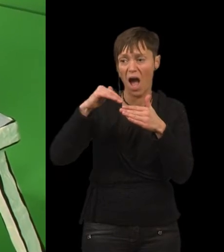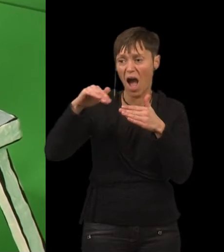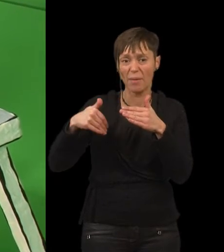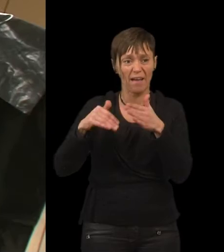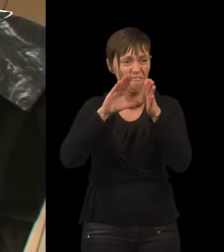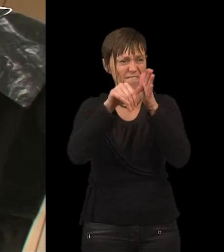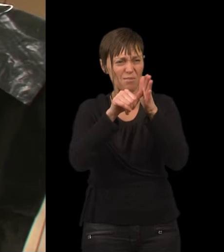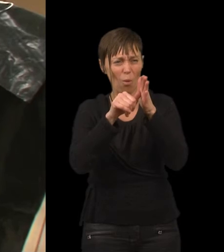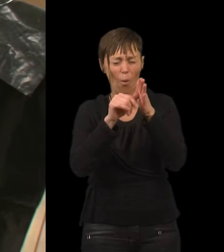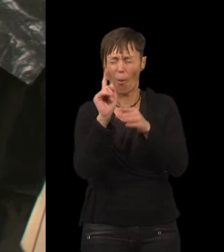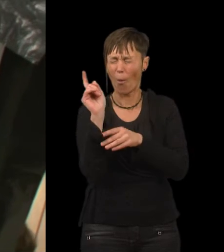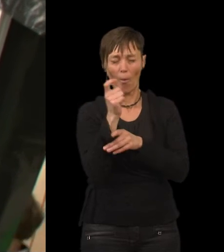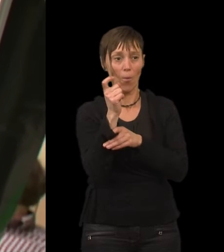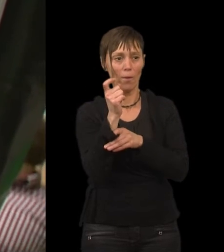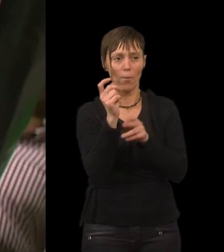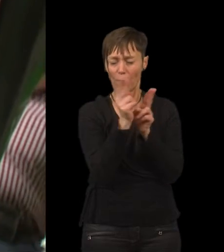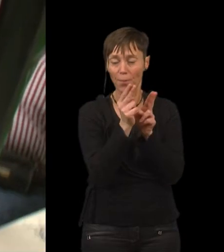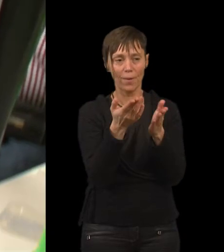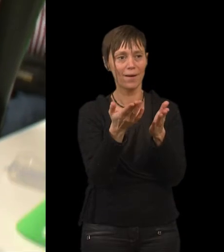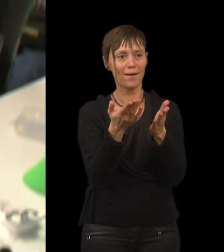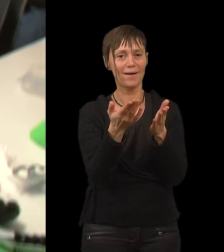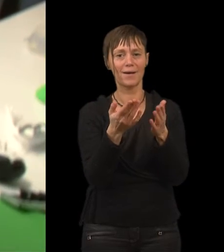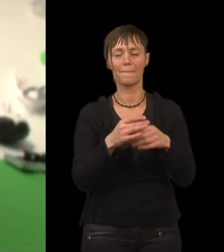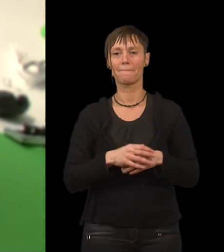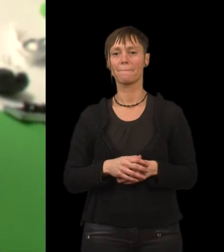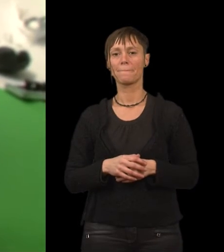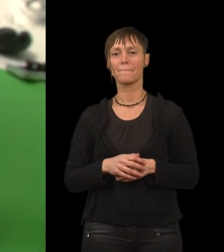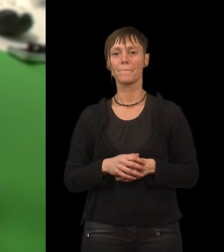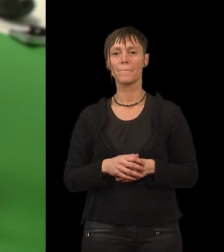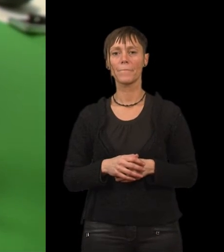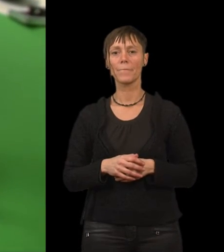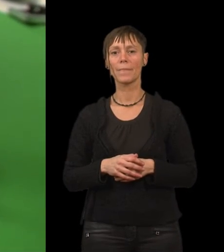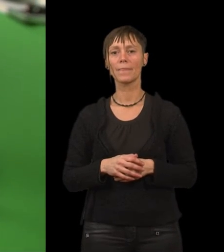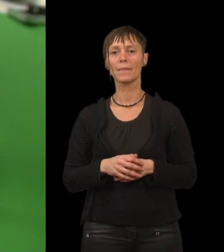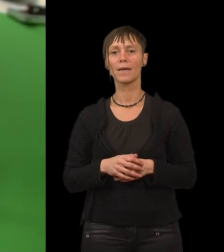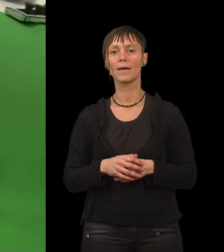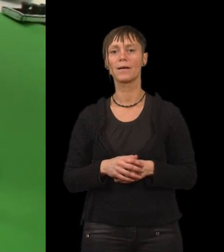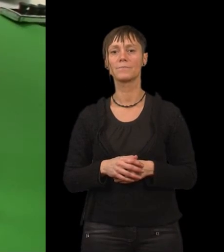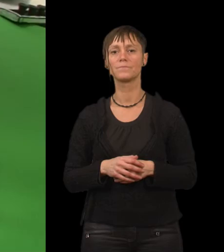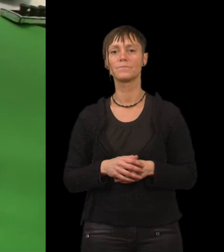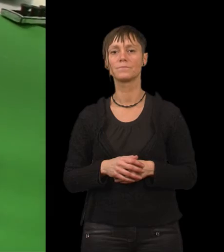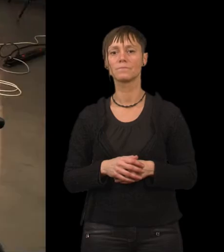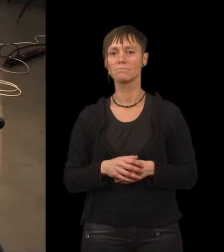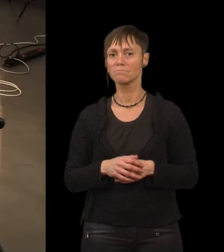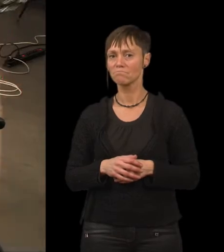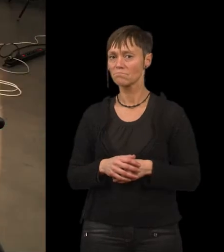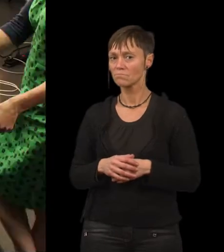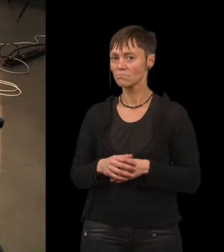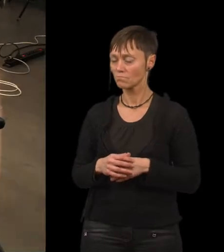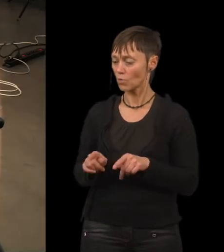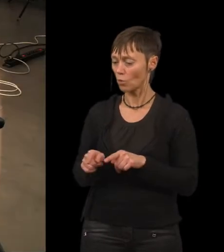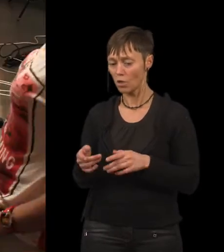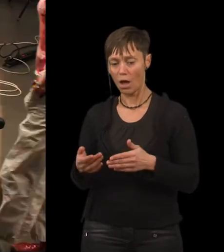le film. Et la tartine, je l'avance. Donc vers le pot de confiture et la tartine, tu l'avances. Un peu comme ça ou...